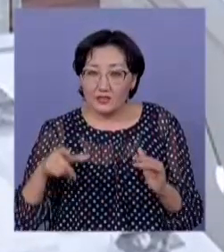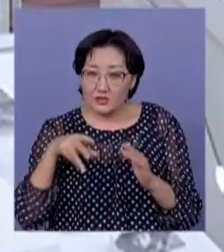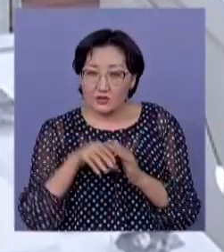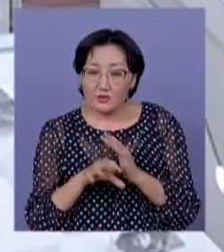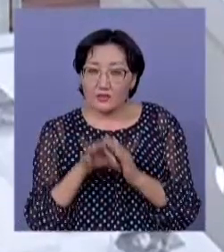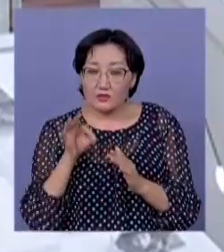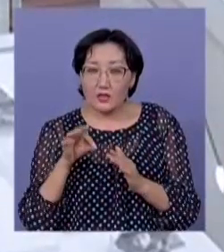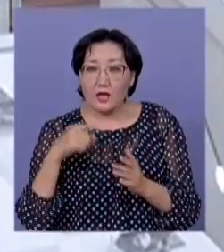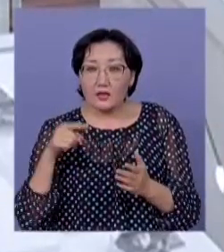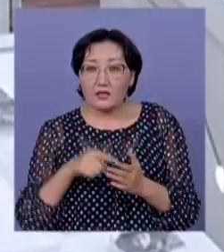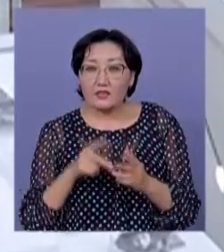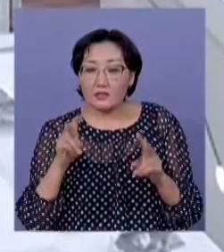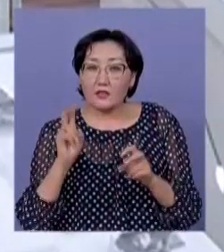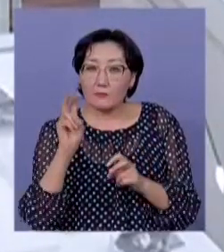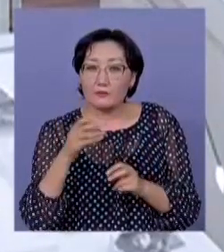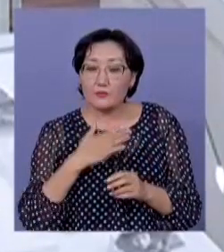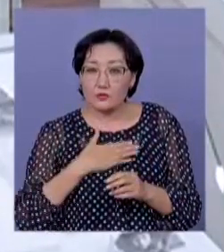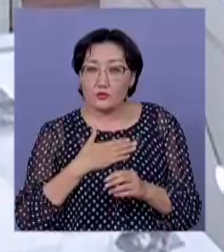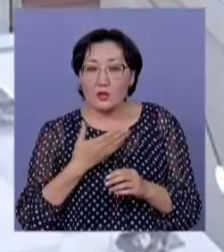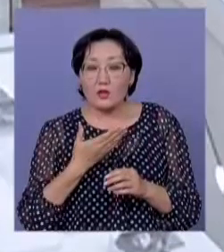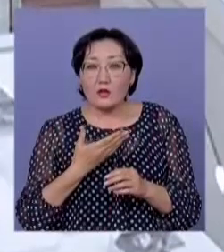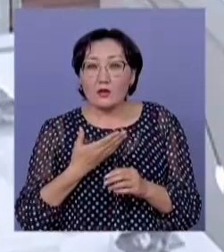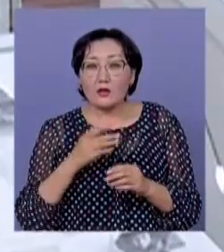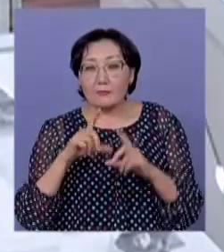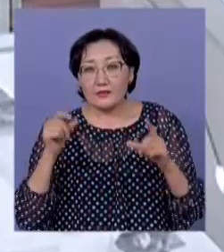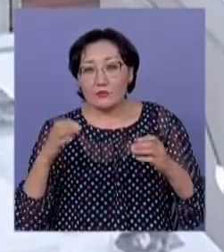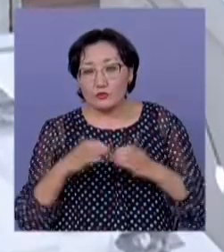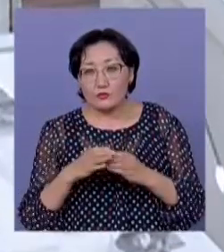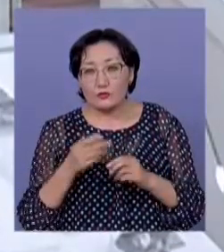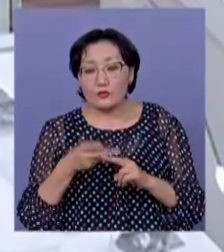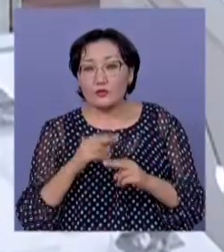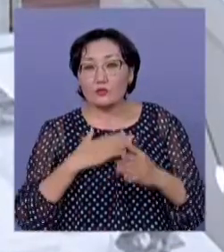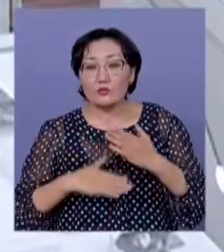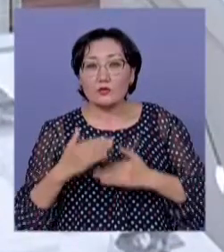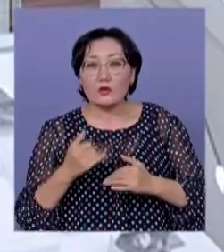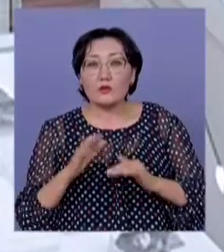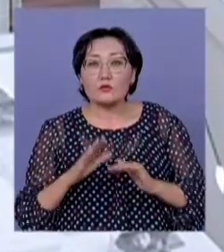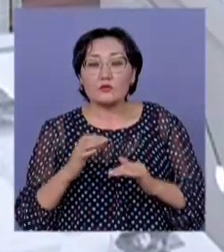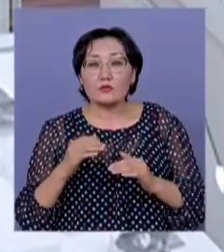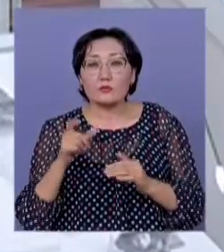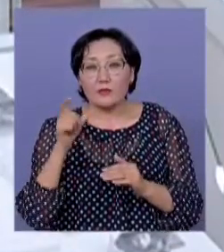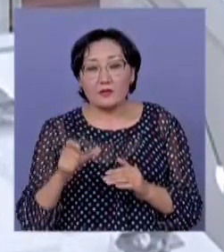атынан бару біз үшін үлкен қуаныш. Сондықтан баламызға тек